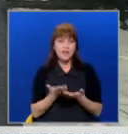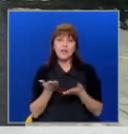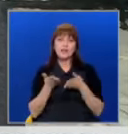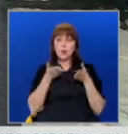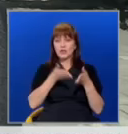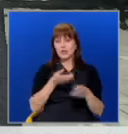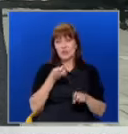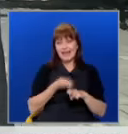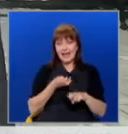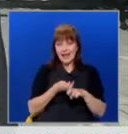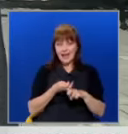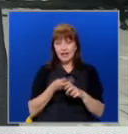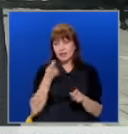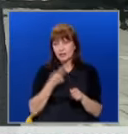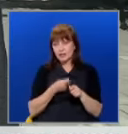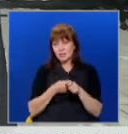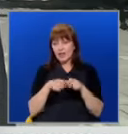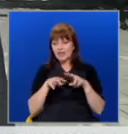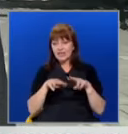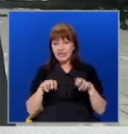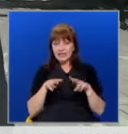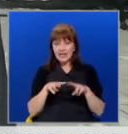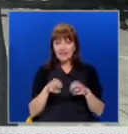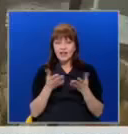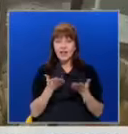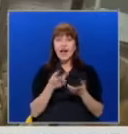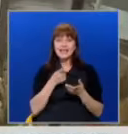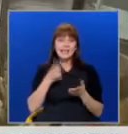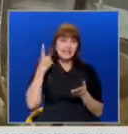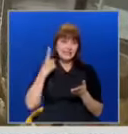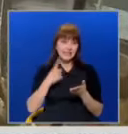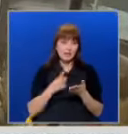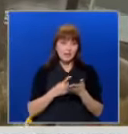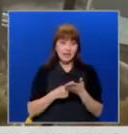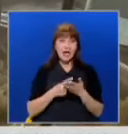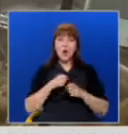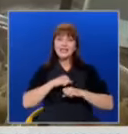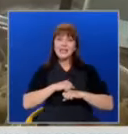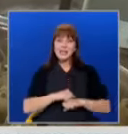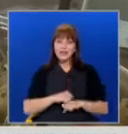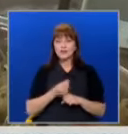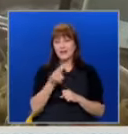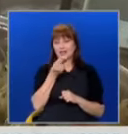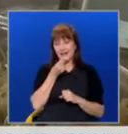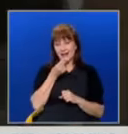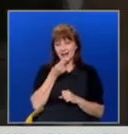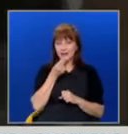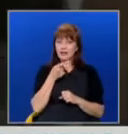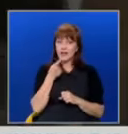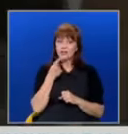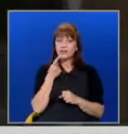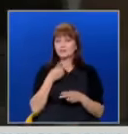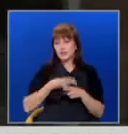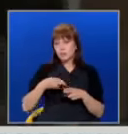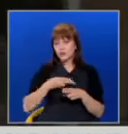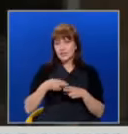посетят лекар, да си направят изследвания, а те са задължени. От областната дирекция по безопасност на храните заявиха, че